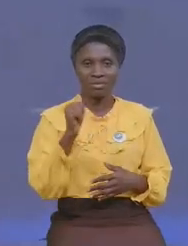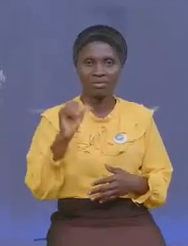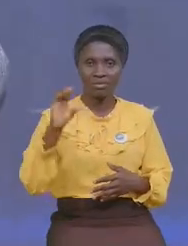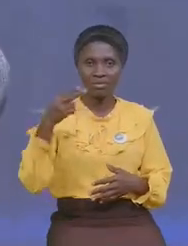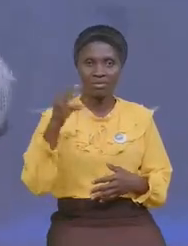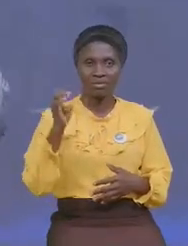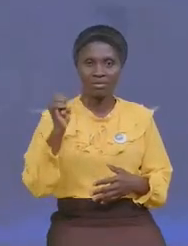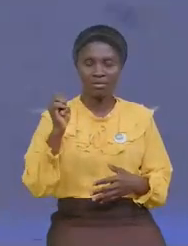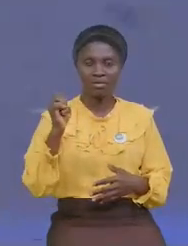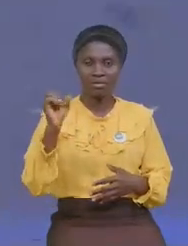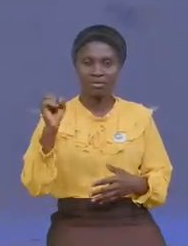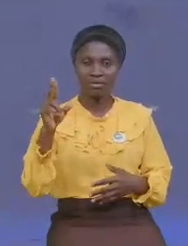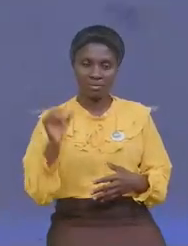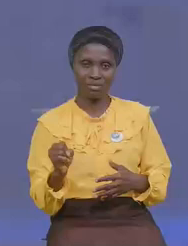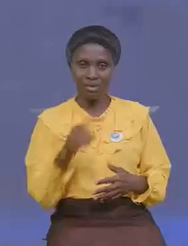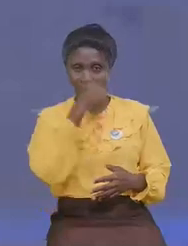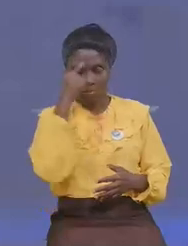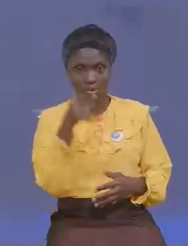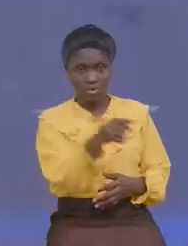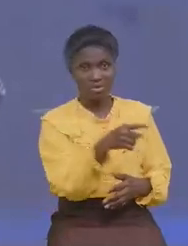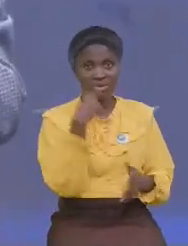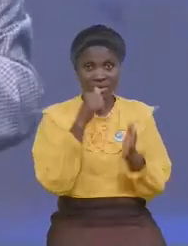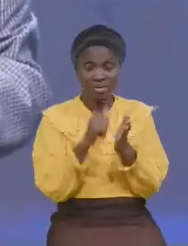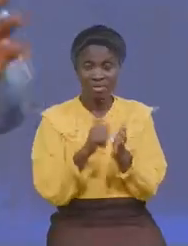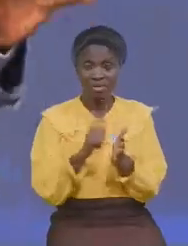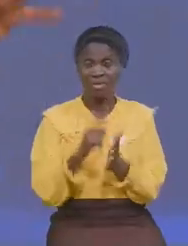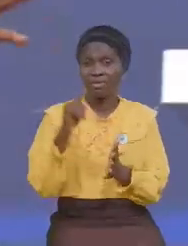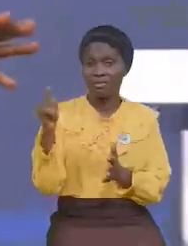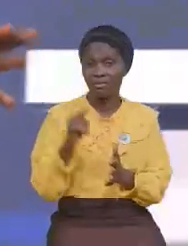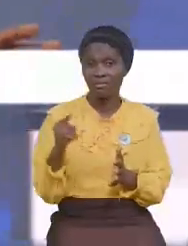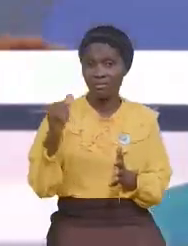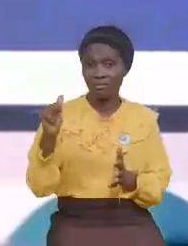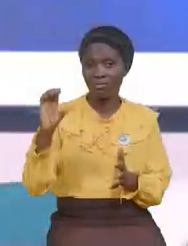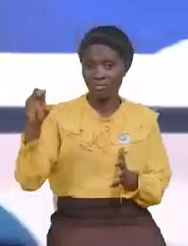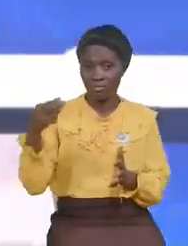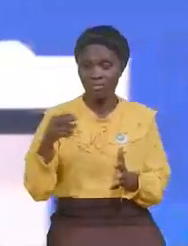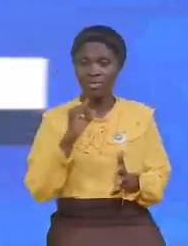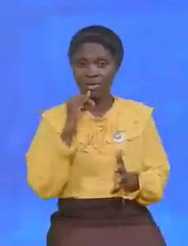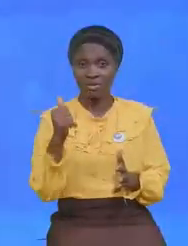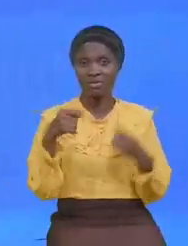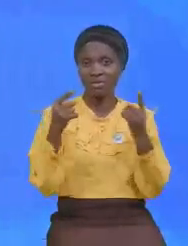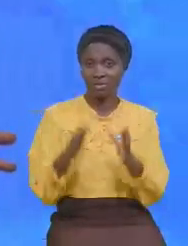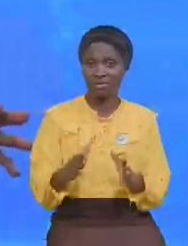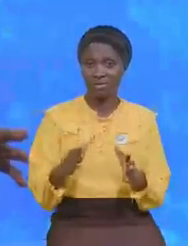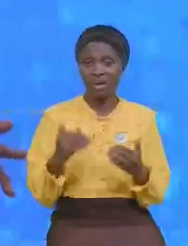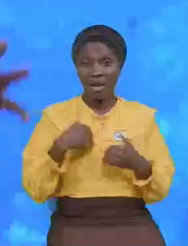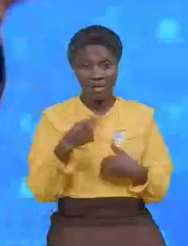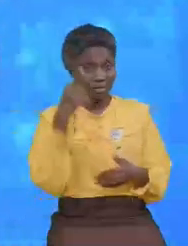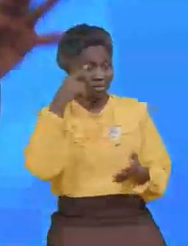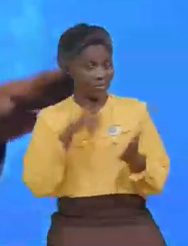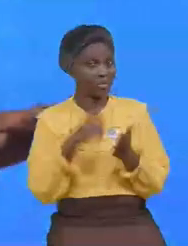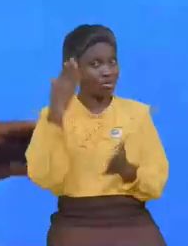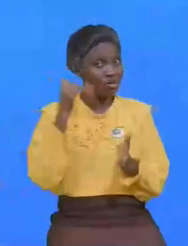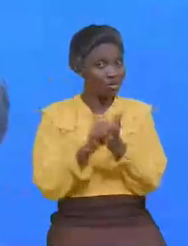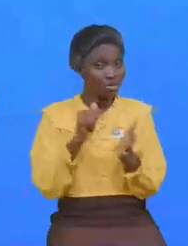parce qu'il disait que Zachée était pécheur. Avez-vous remarqué